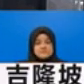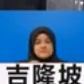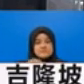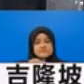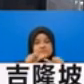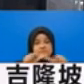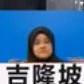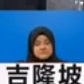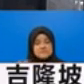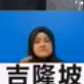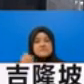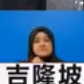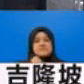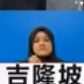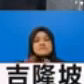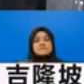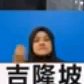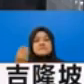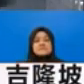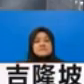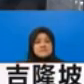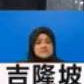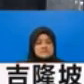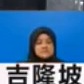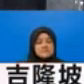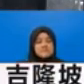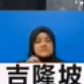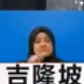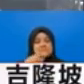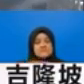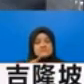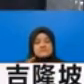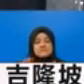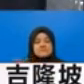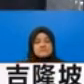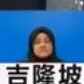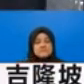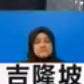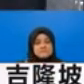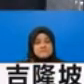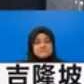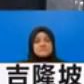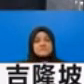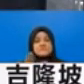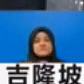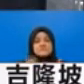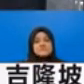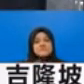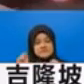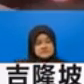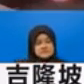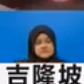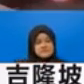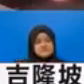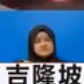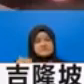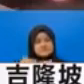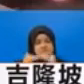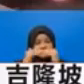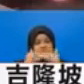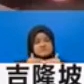行。第14届国会下议院第三季第三次会议将在11月2号复会，会议将召